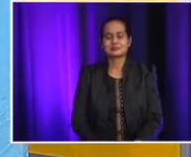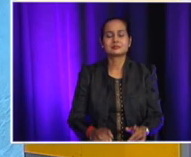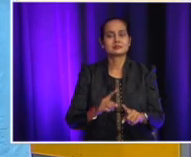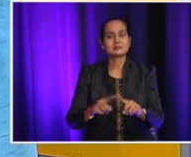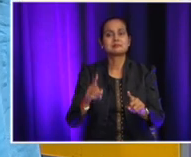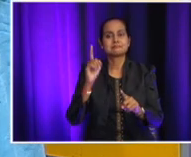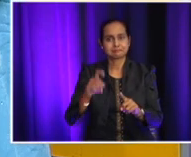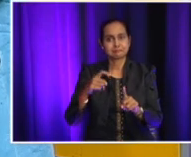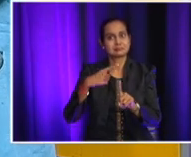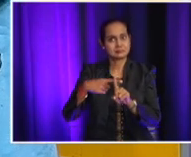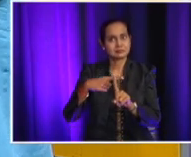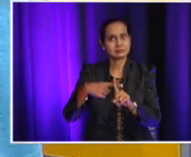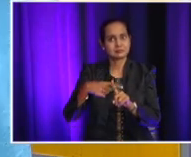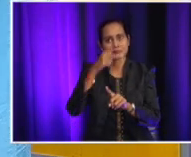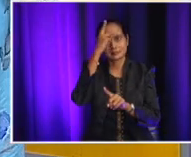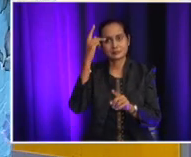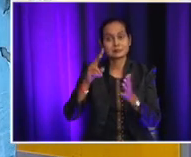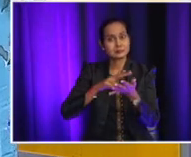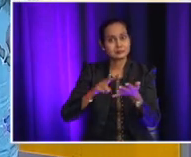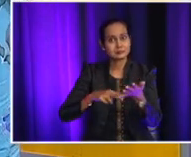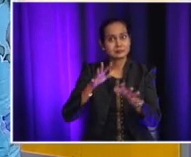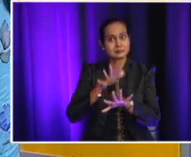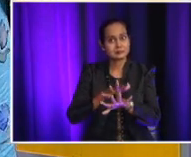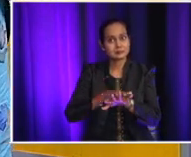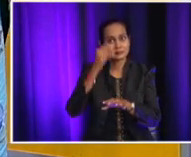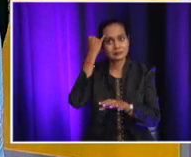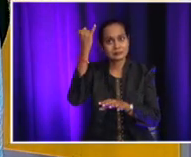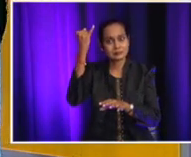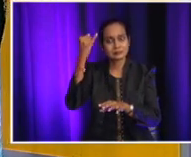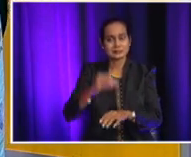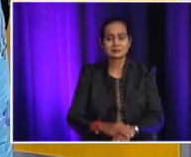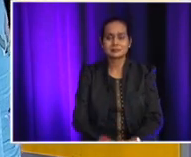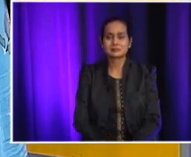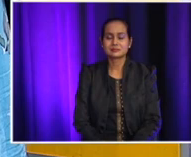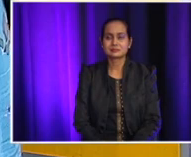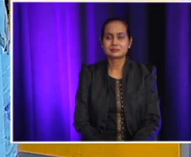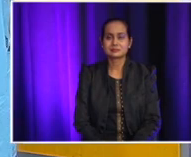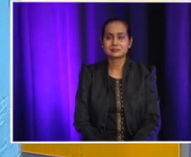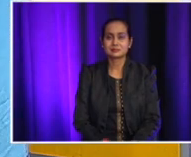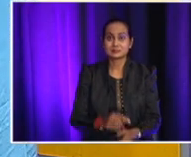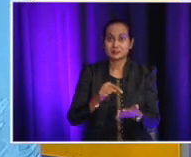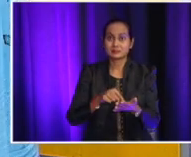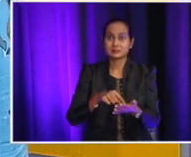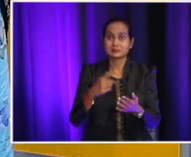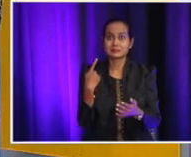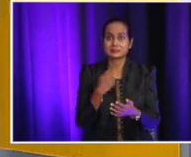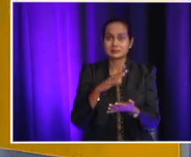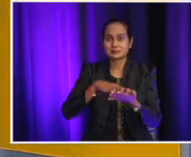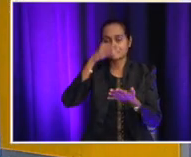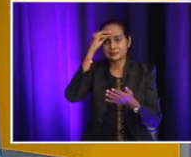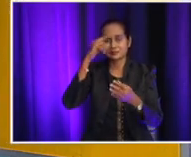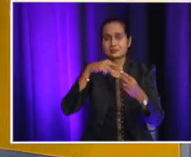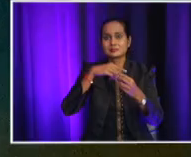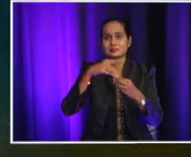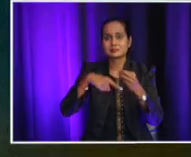membaca ini banyak ilmu pengetahuan jadi jadi di sinilah kita akan belajar tentang ada tak lagi pandangan kawan